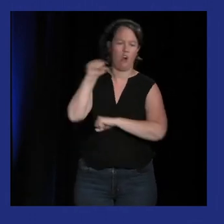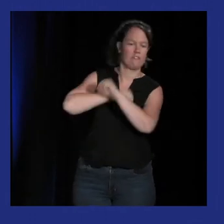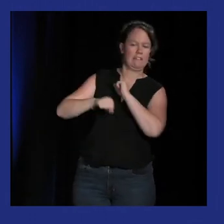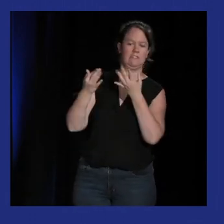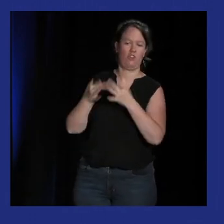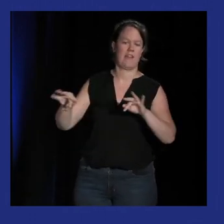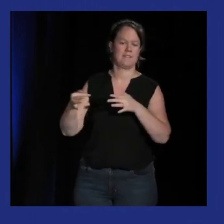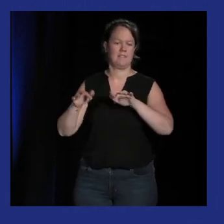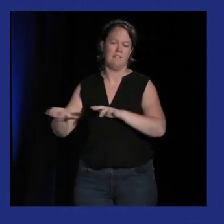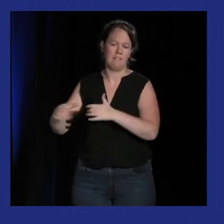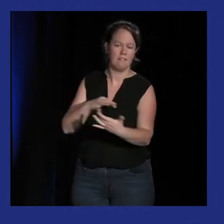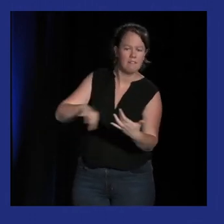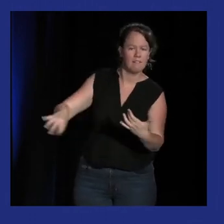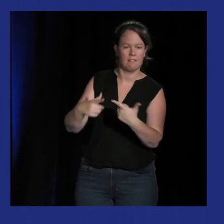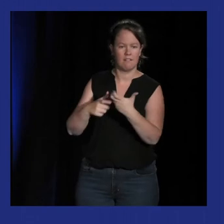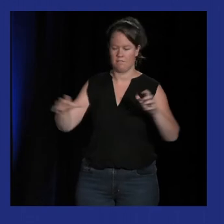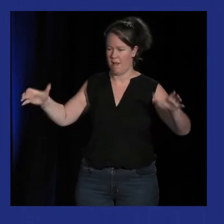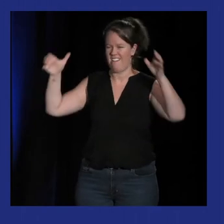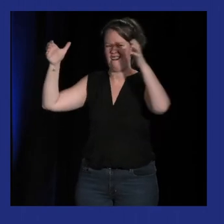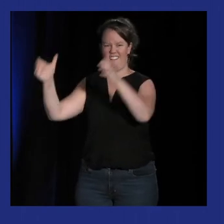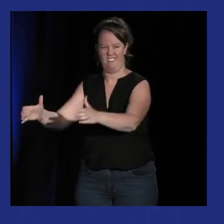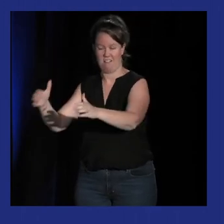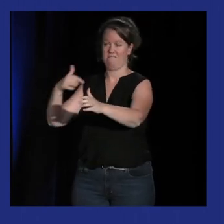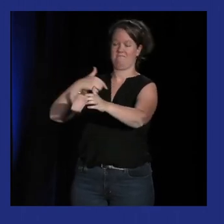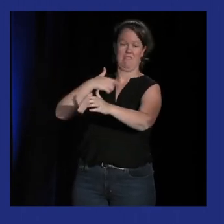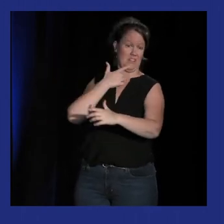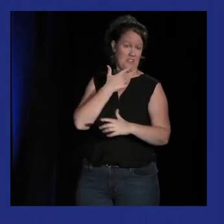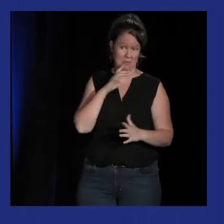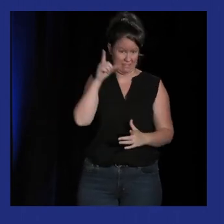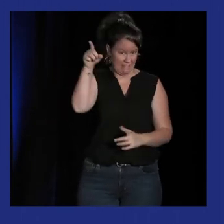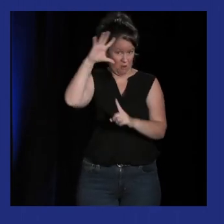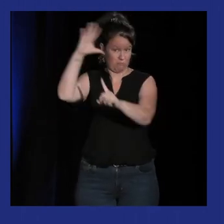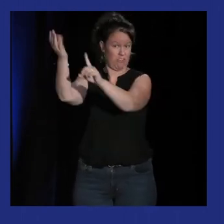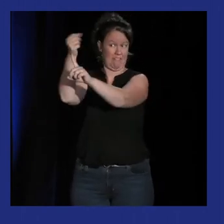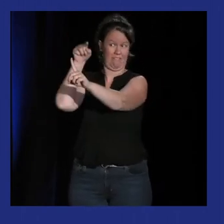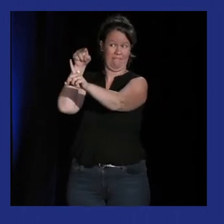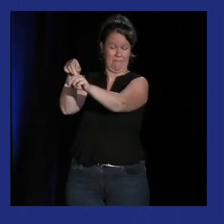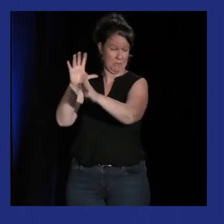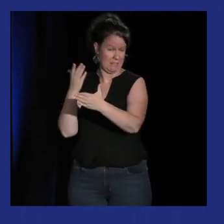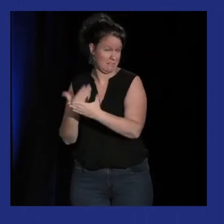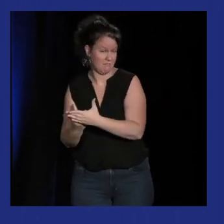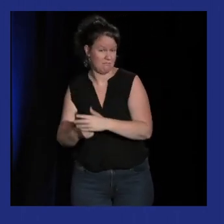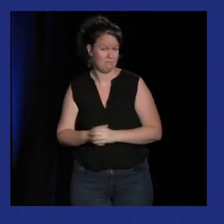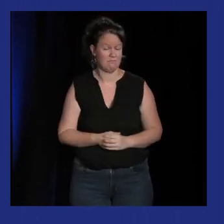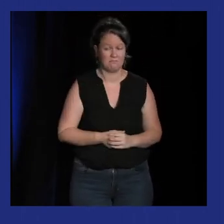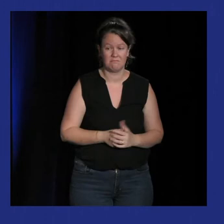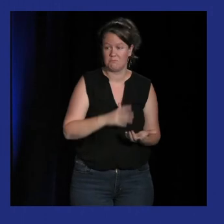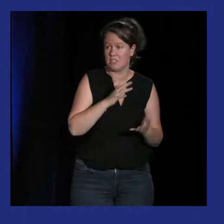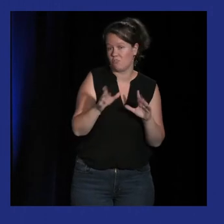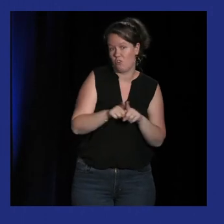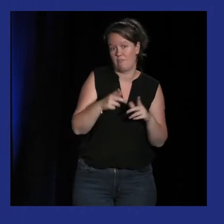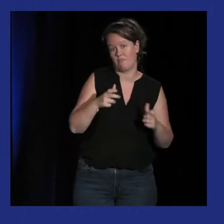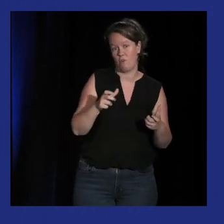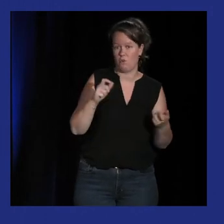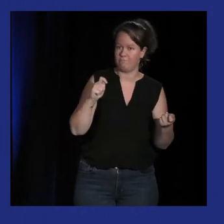a plusieurs raisons de clés de compréhension ça a été dit à la première conférence je crois par Aurélien c'est que déjà il y a un côté où on cherche à anoblir quelque part